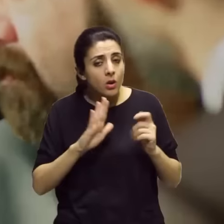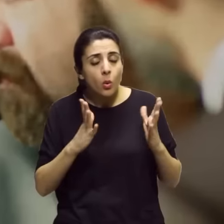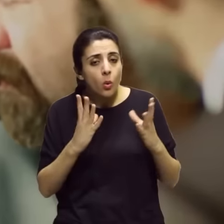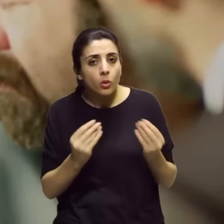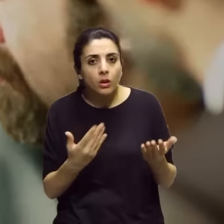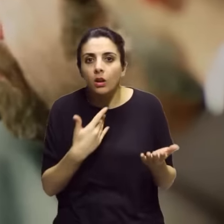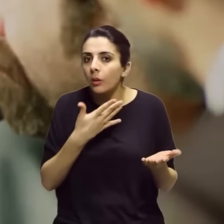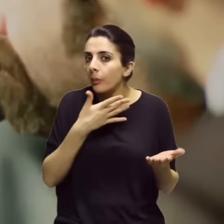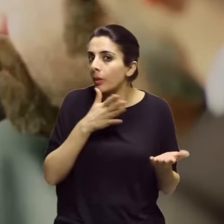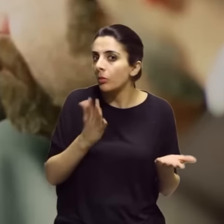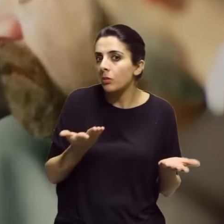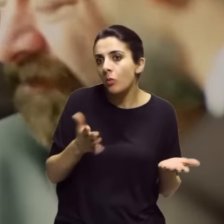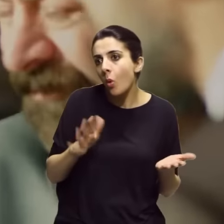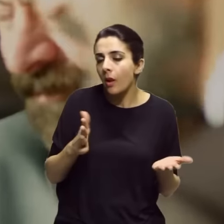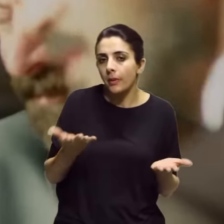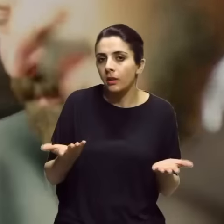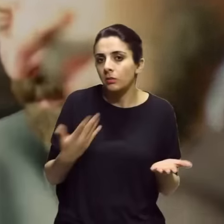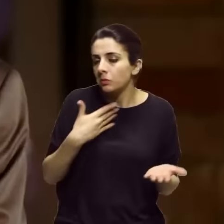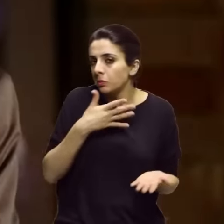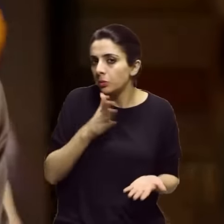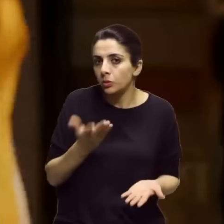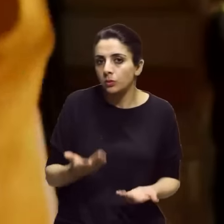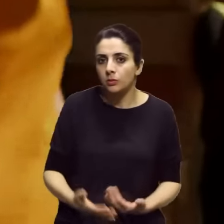yani? Bilmiyorum. Herhalde. Bilmiyorum.